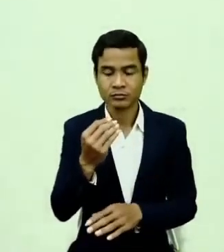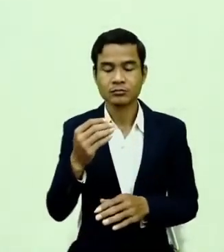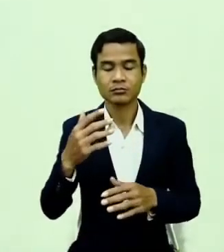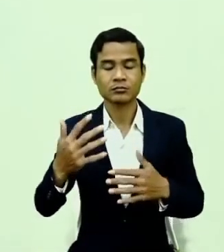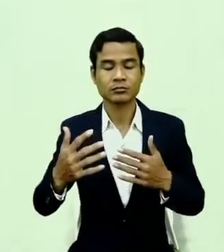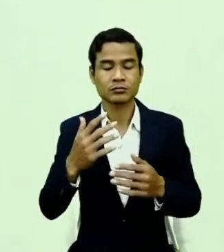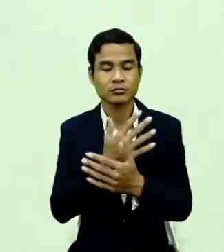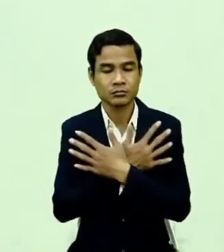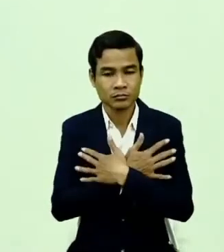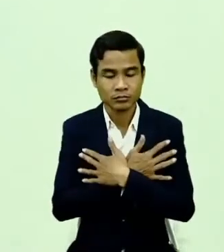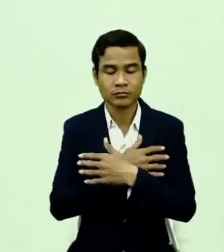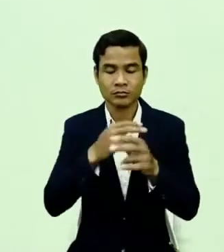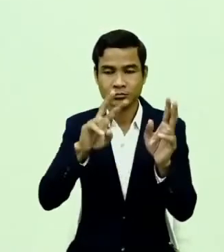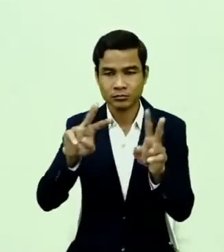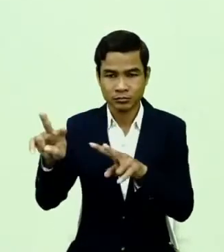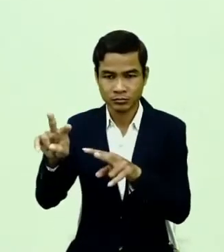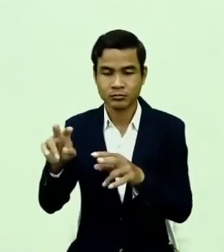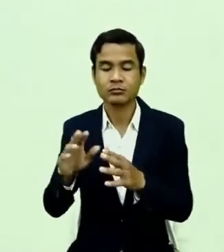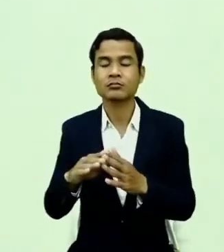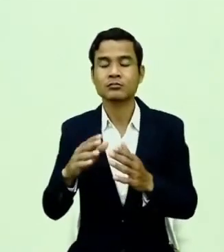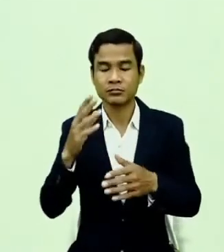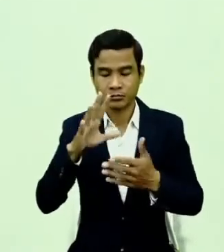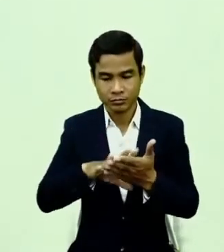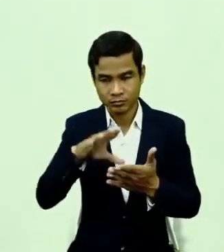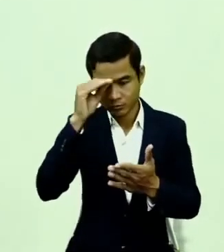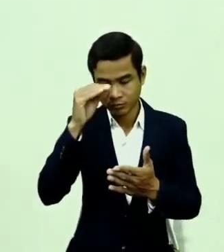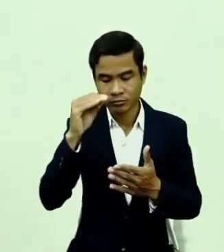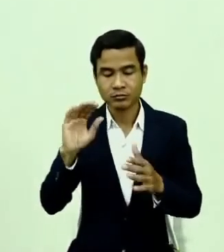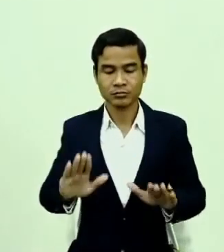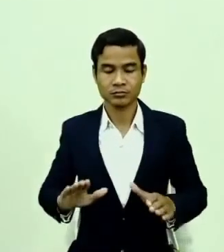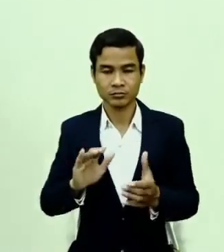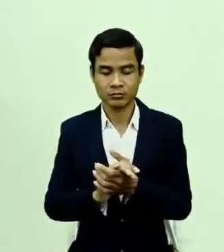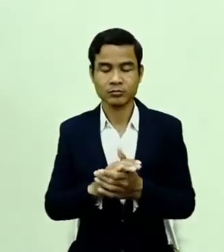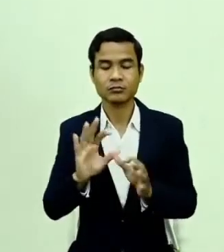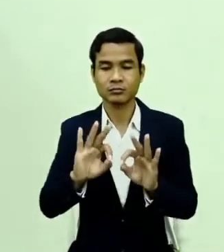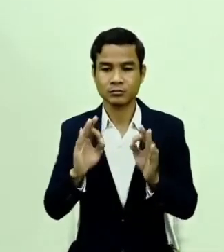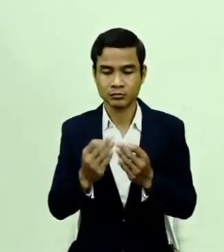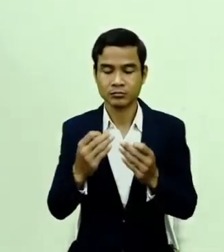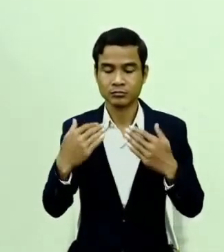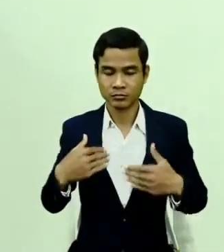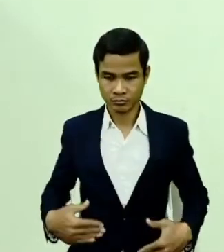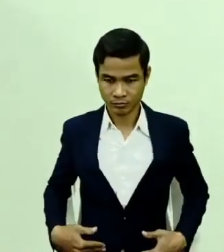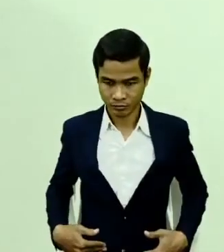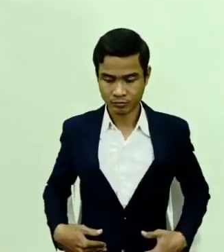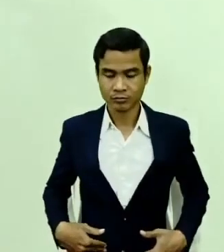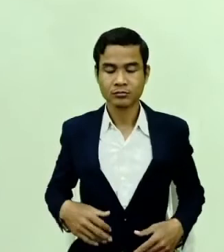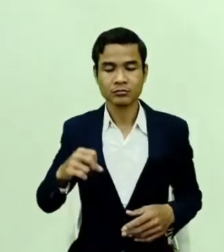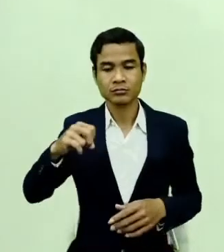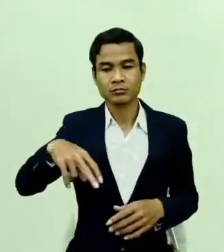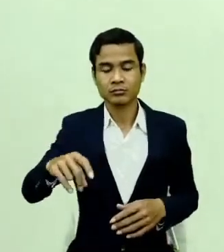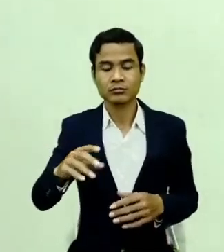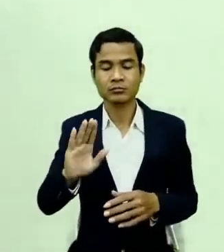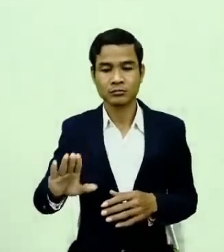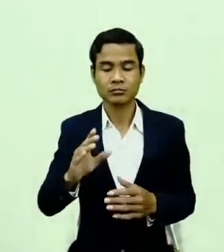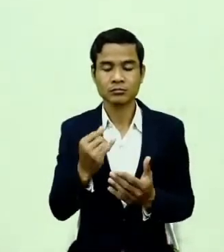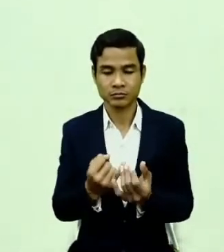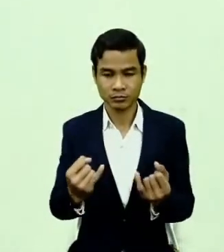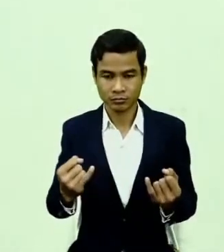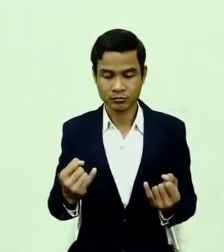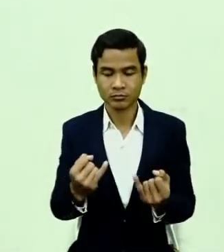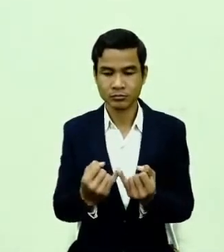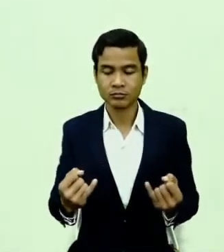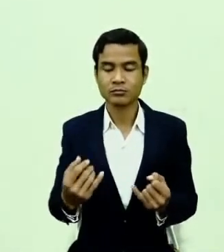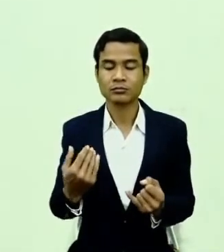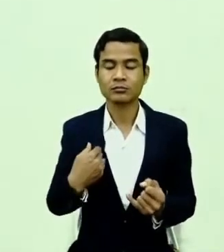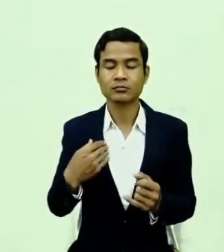សាន្តការសិក្សារៀនសូត្រសុភមង្គលគ្រួសារការស្លៀកពាក់តម្រូវការរបស់កុមារ